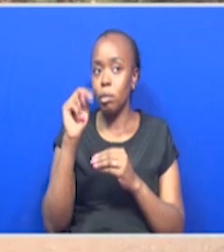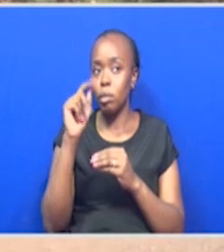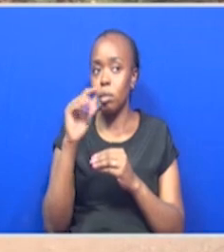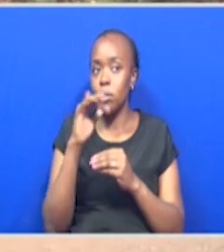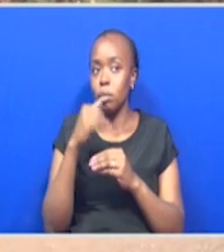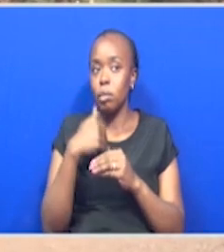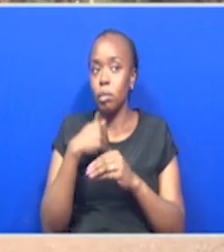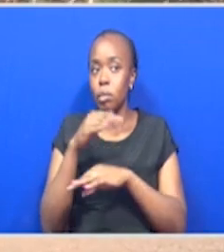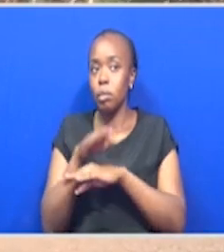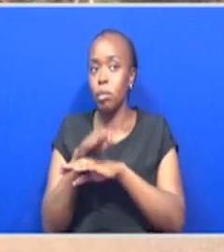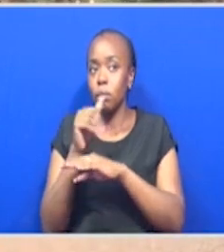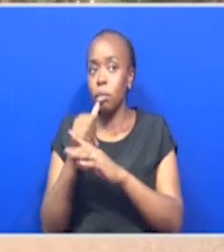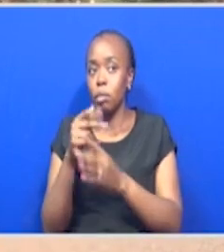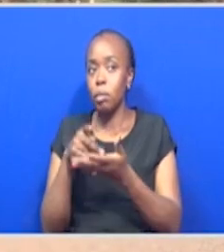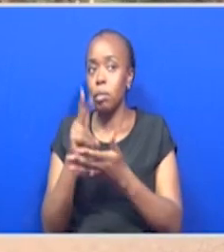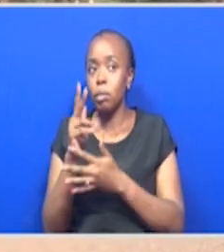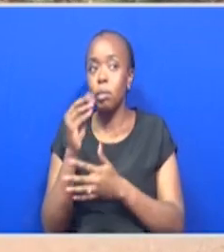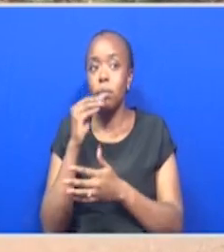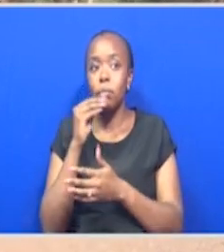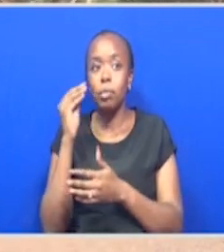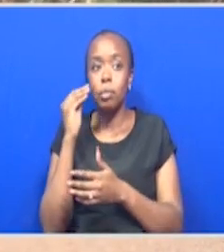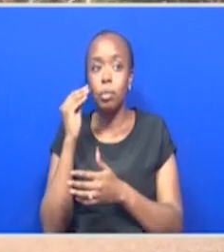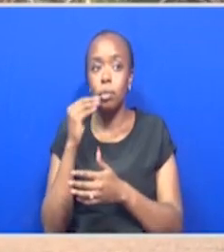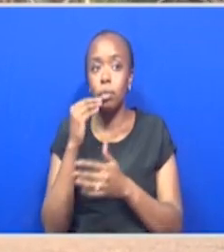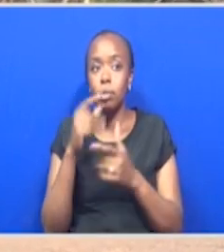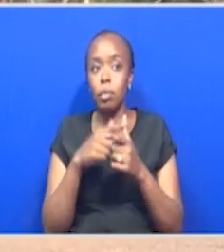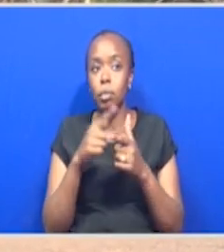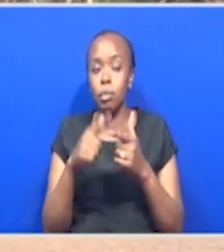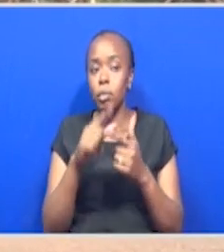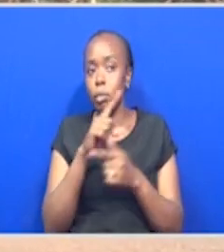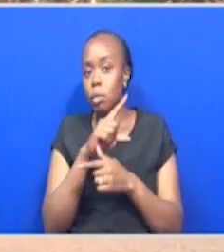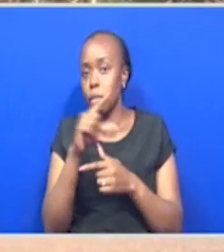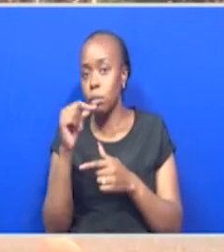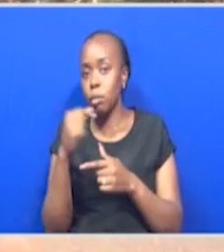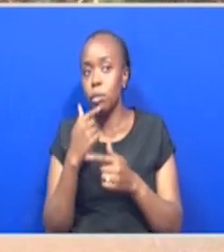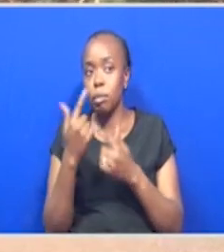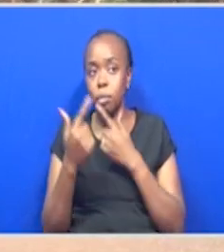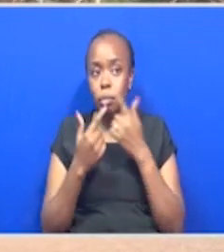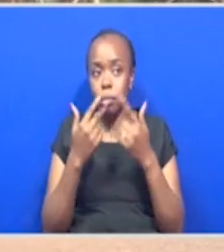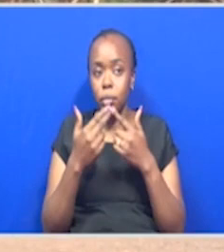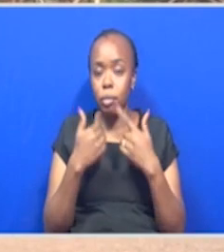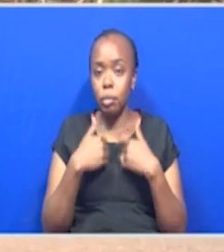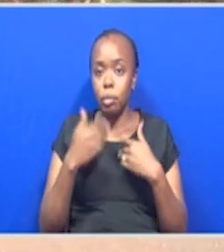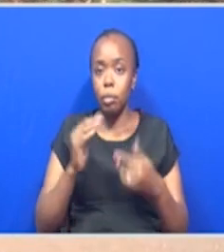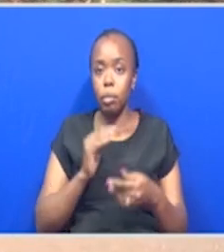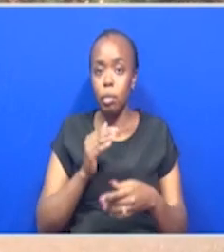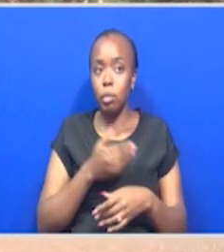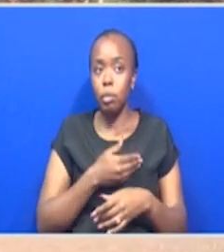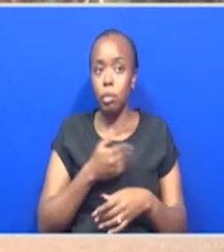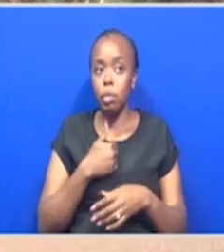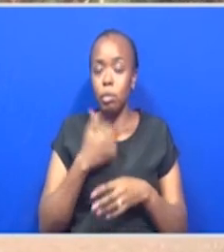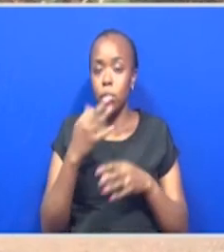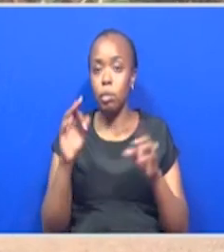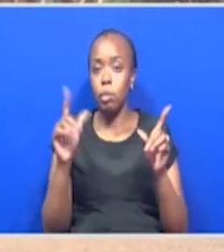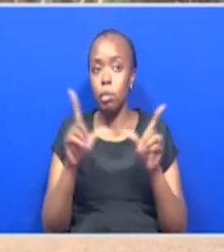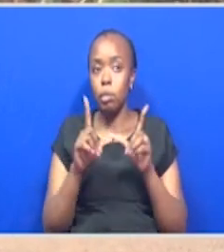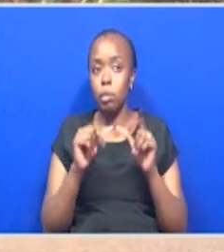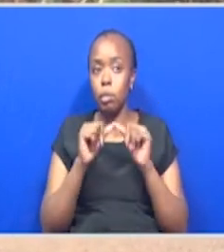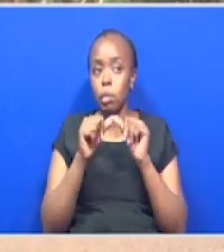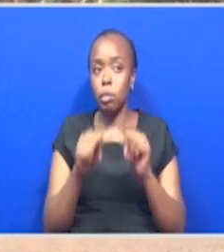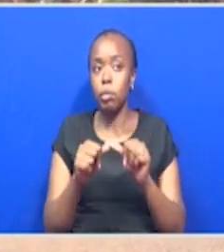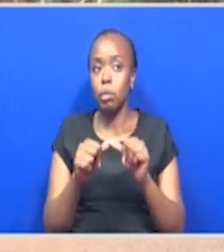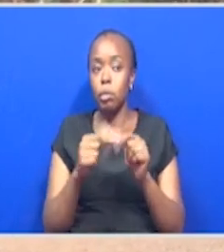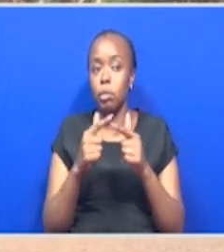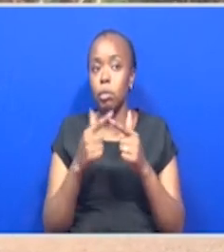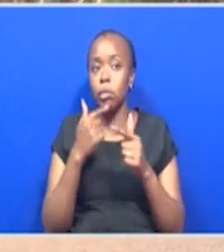waliitwa wakalipua nyumba na shopping, wakaenda. Wakasemekana wenye plot, wabaki, waweko pali pamoja,